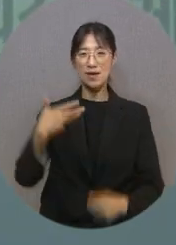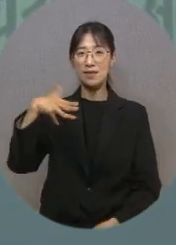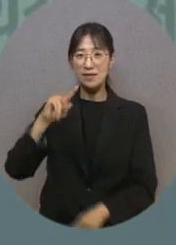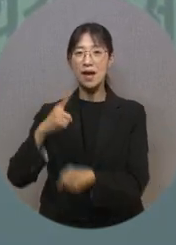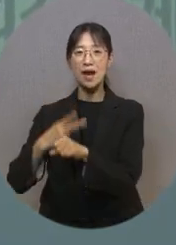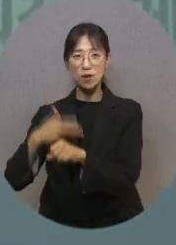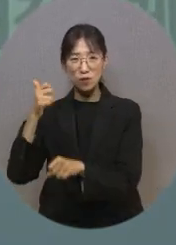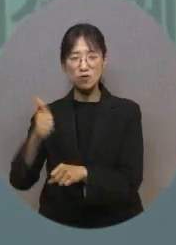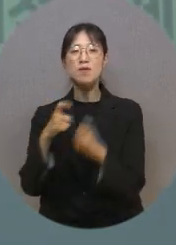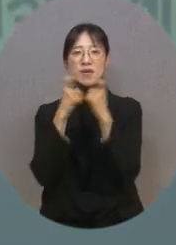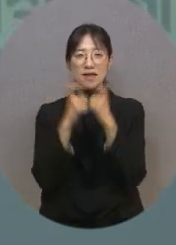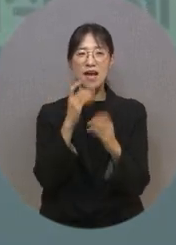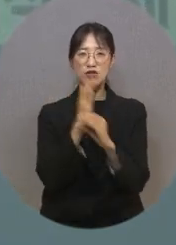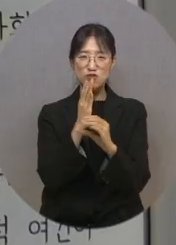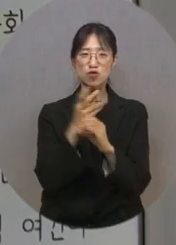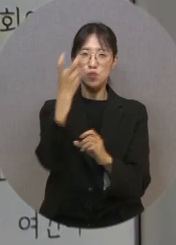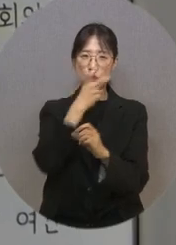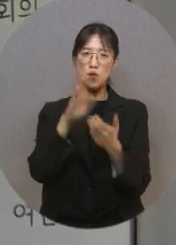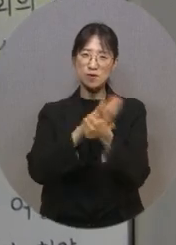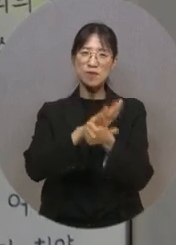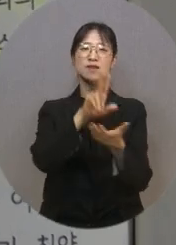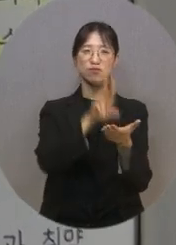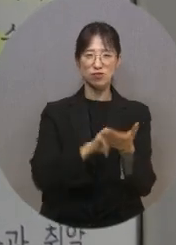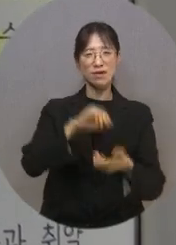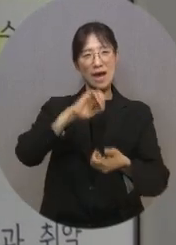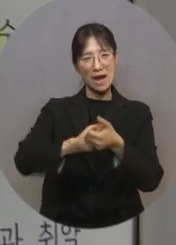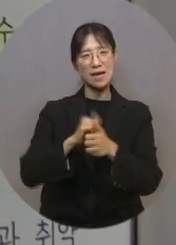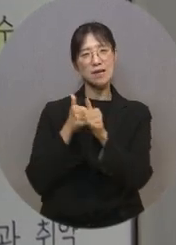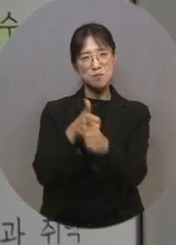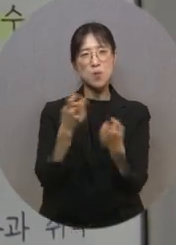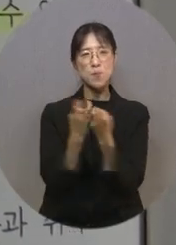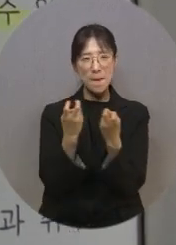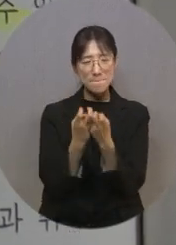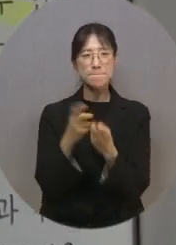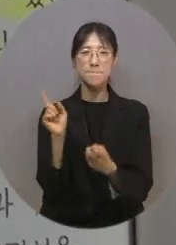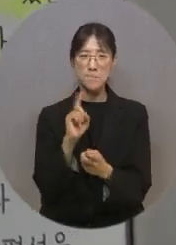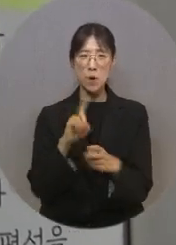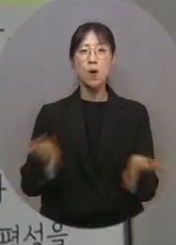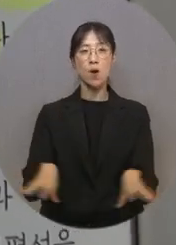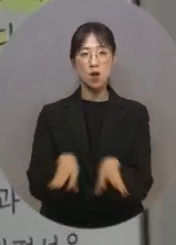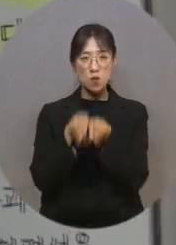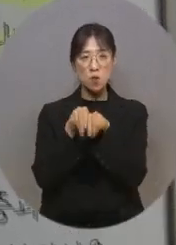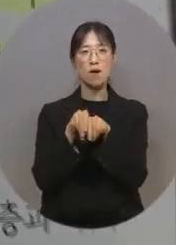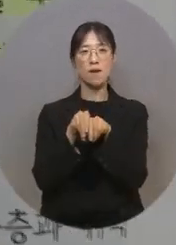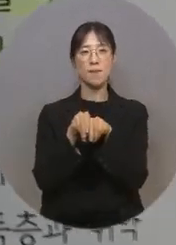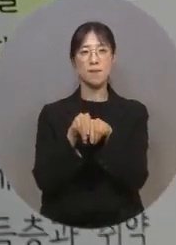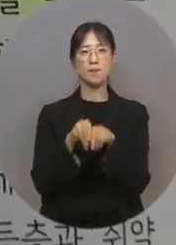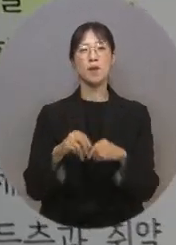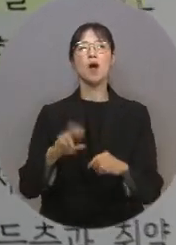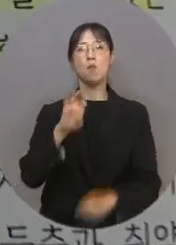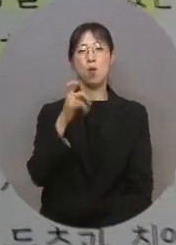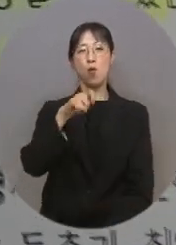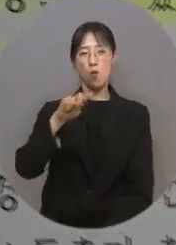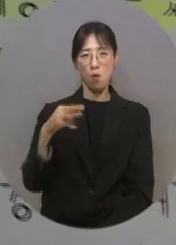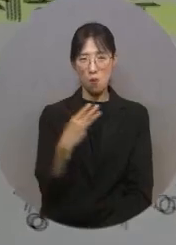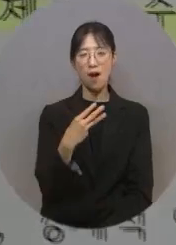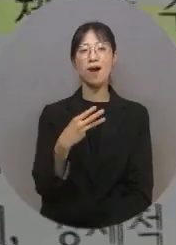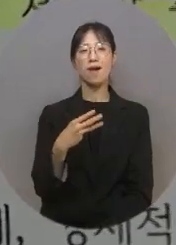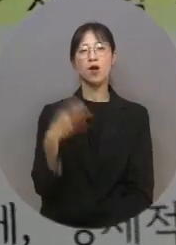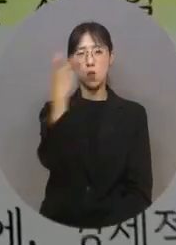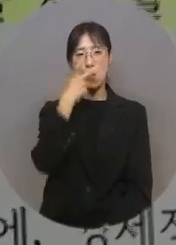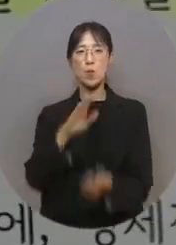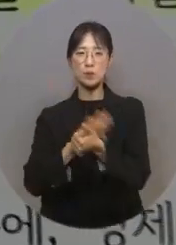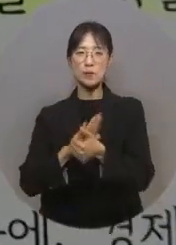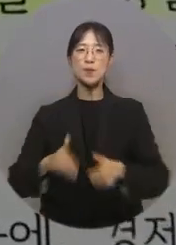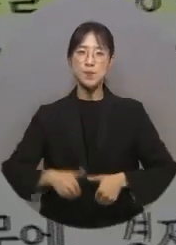민간 중심의 돌봄 서비스의 문제와 한계를 극복할 수 있는 대안으로 통합적, 포괄적인 돌봄 서비스의